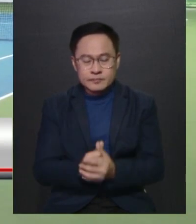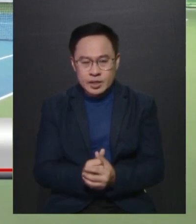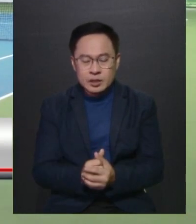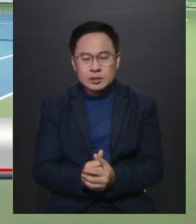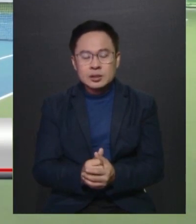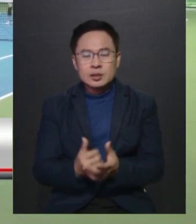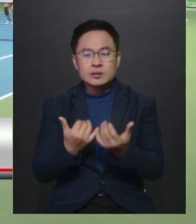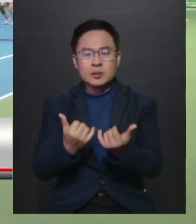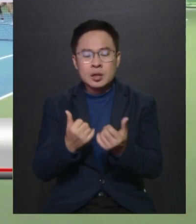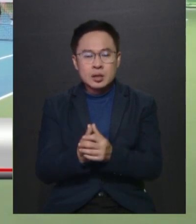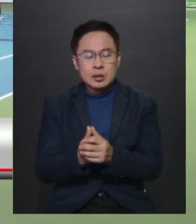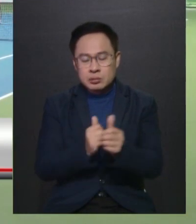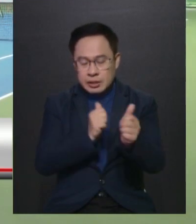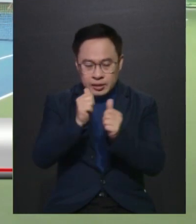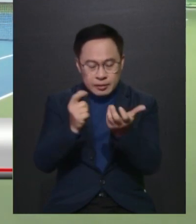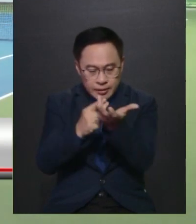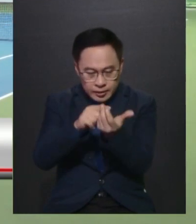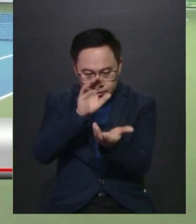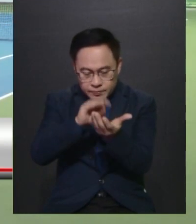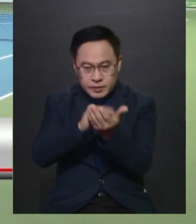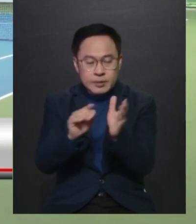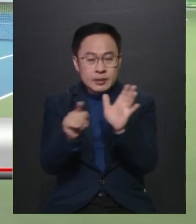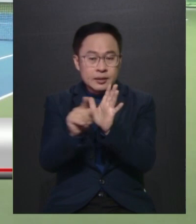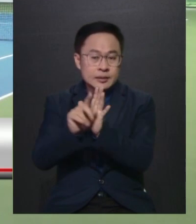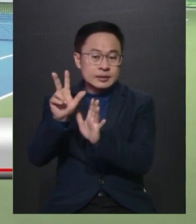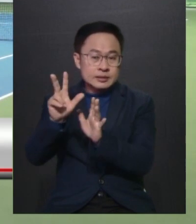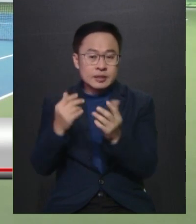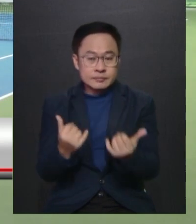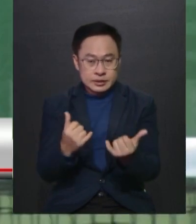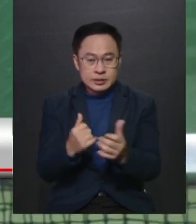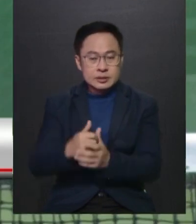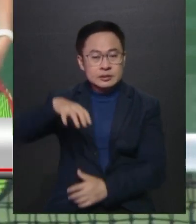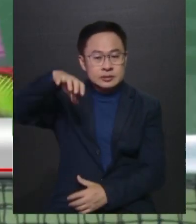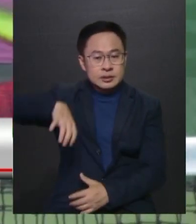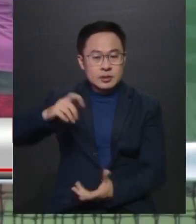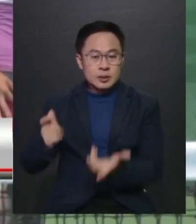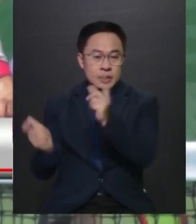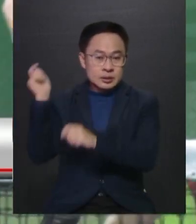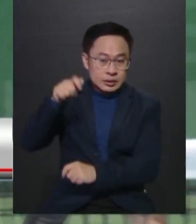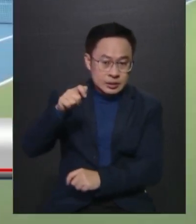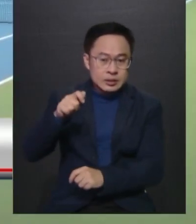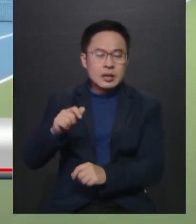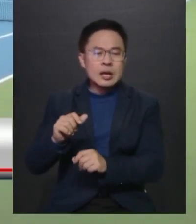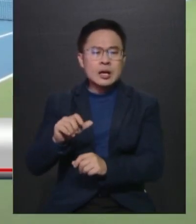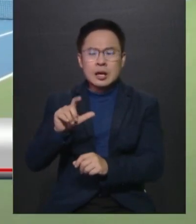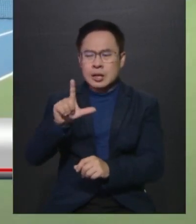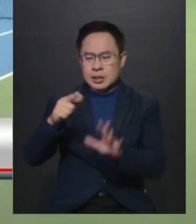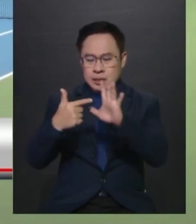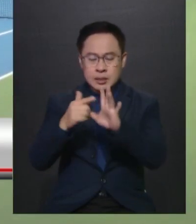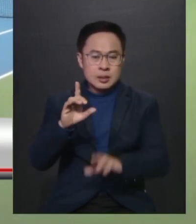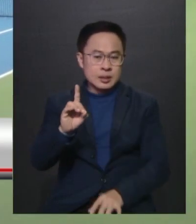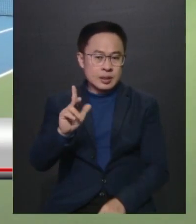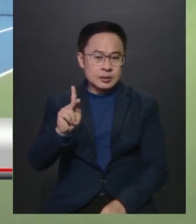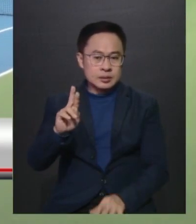ในวันเสาร์อาทิตย์ที่ผ่านมานะคะ 14-15 ตุลาคมที่สนามเทนนิส FBT ลาดกระบังค่ะซึ่งราย